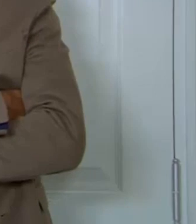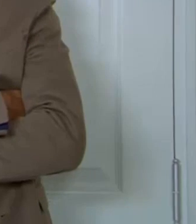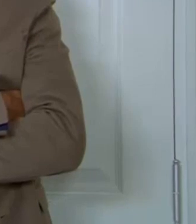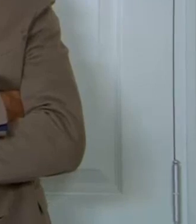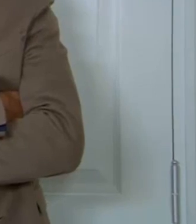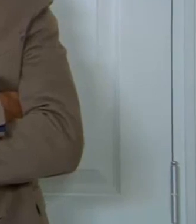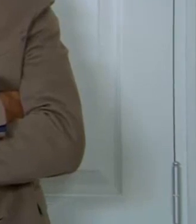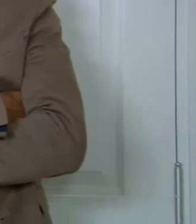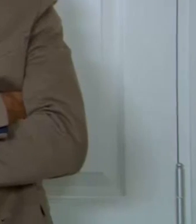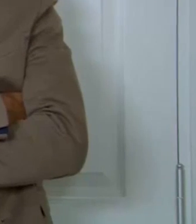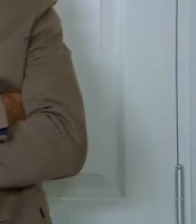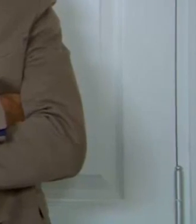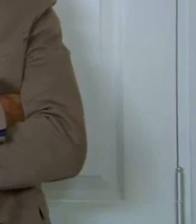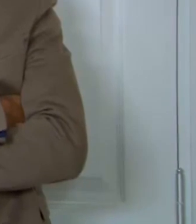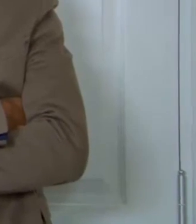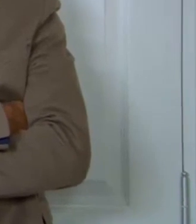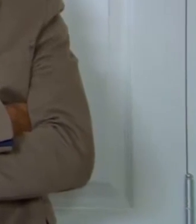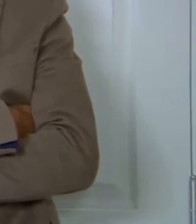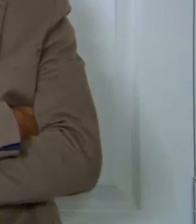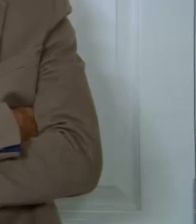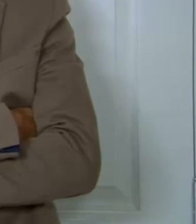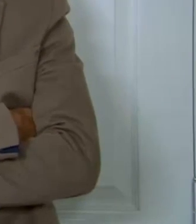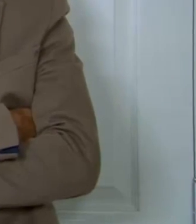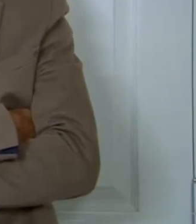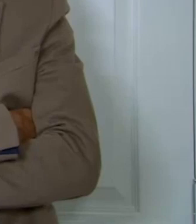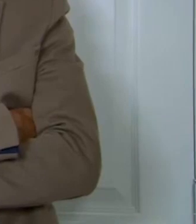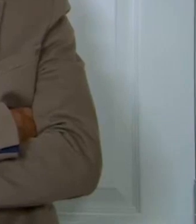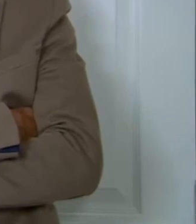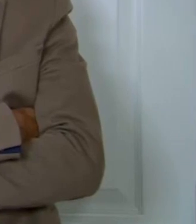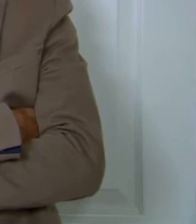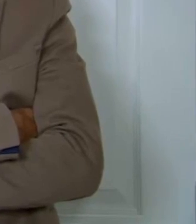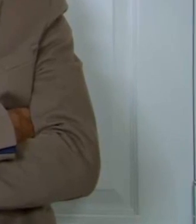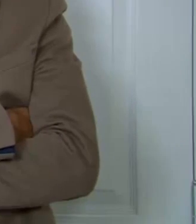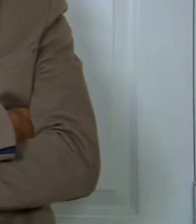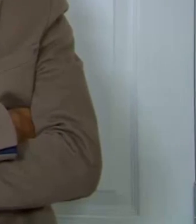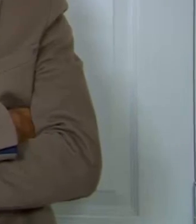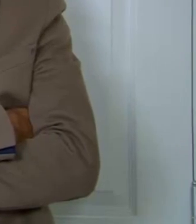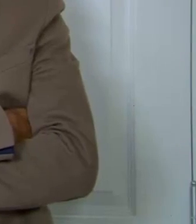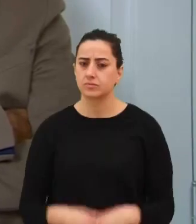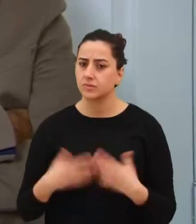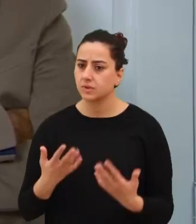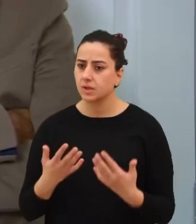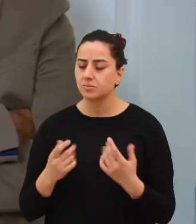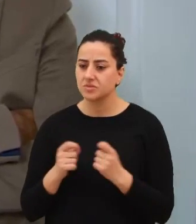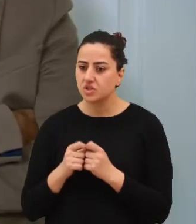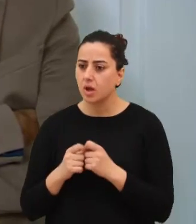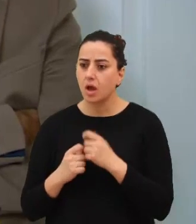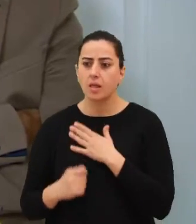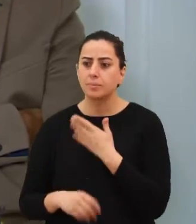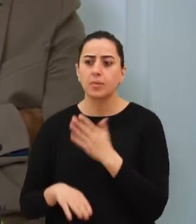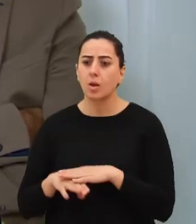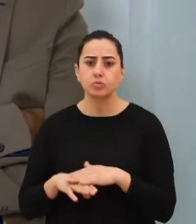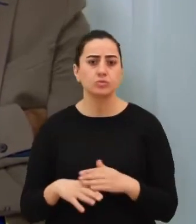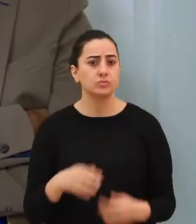Ramin ve Nazlı kapının önünde kurtarılmayı bekliyorlar. İkisi de gergin, keyifsiz. Ya Biricik Hanım arda kaldı. Ay